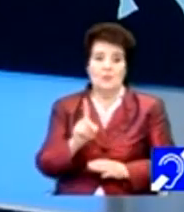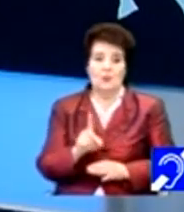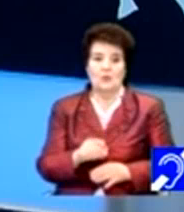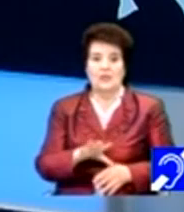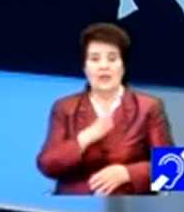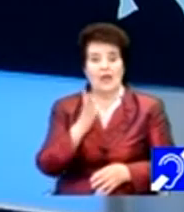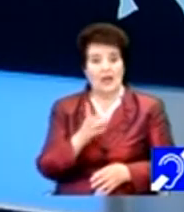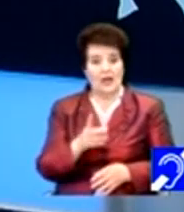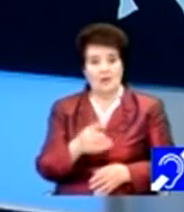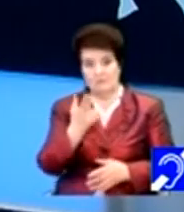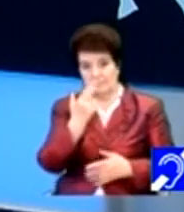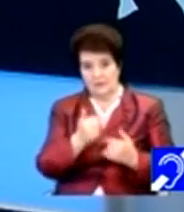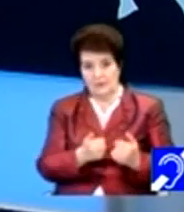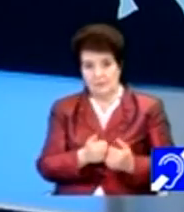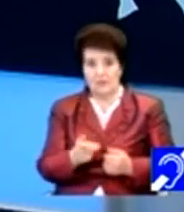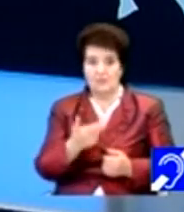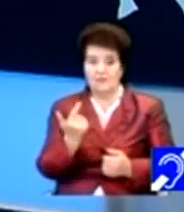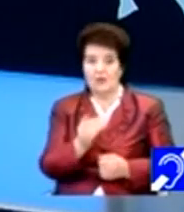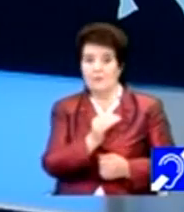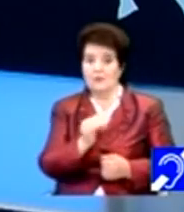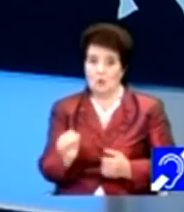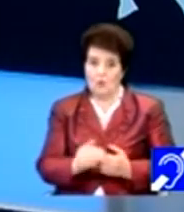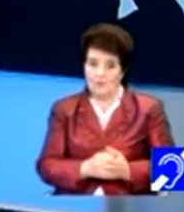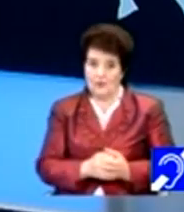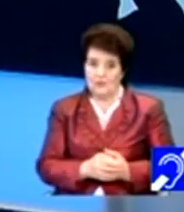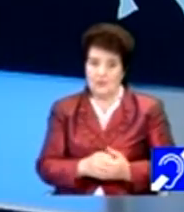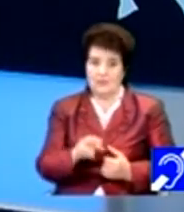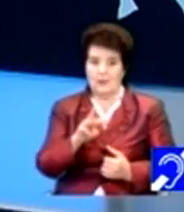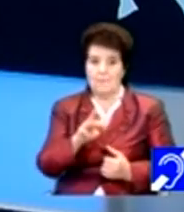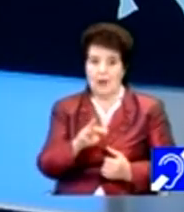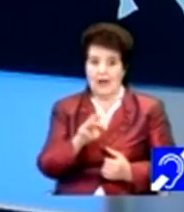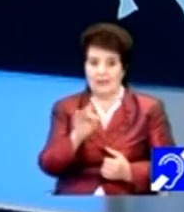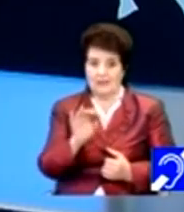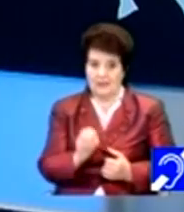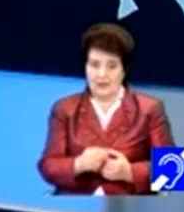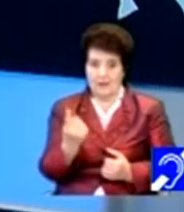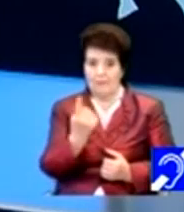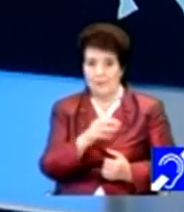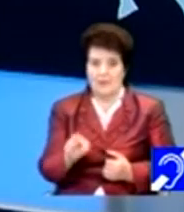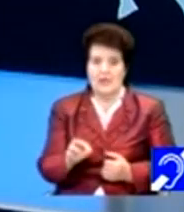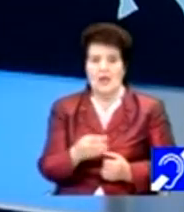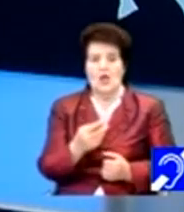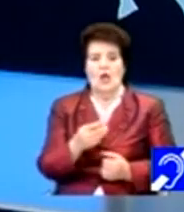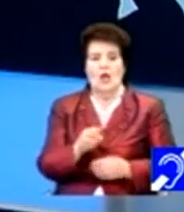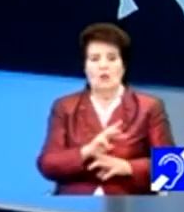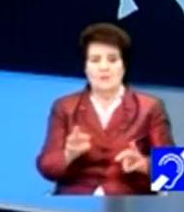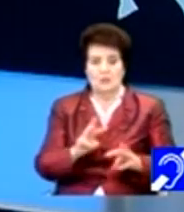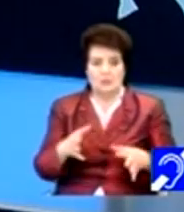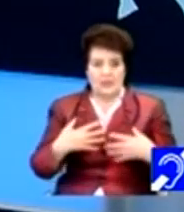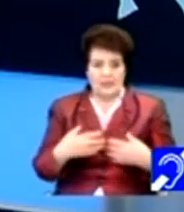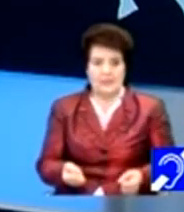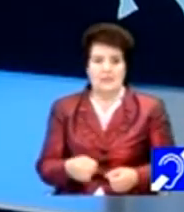eram deprinși ca seară de seară să ne vorbească oficialii. Se întâmpla în luna martie când premierul, președintele și ministrul